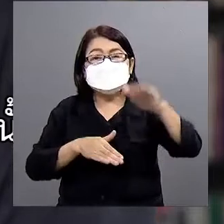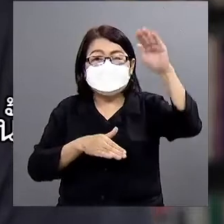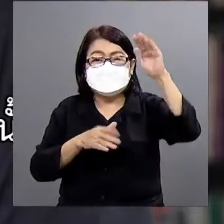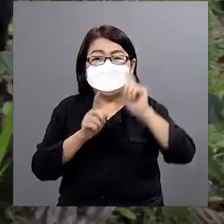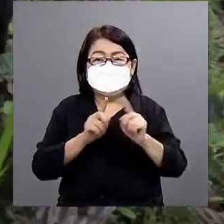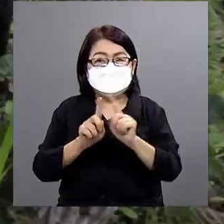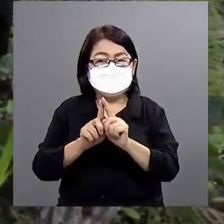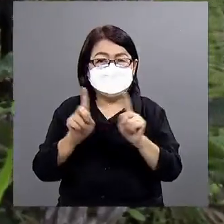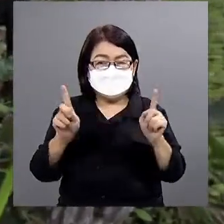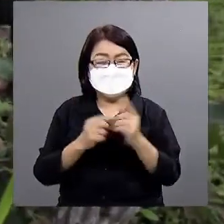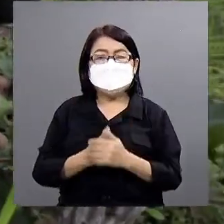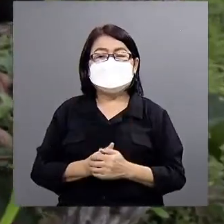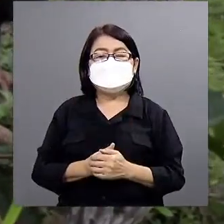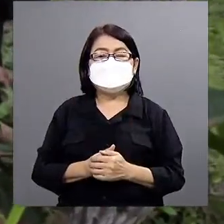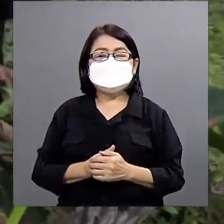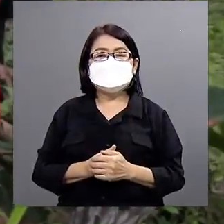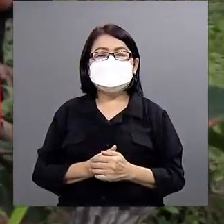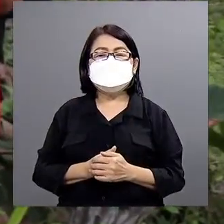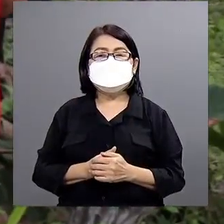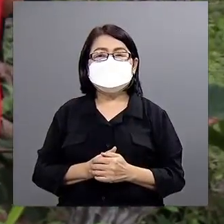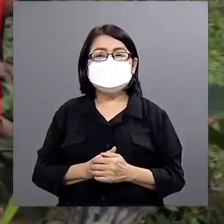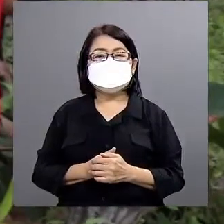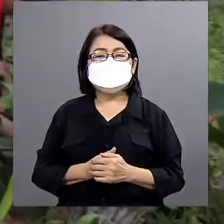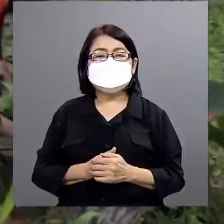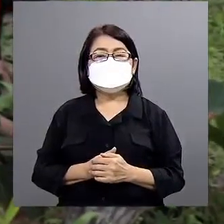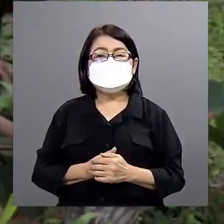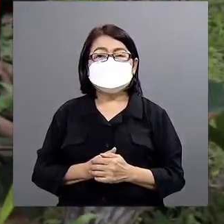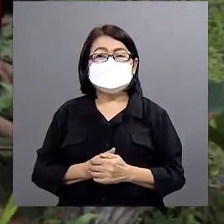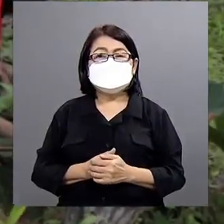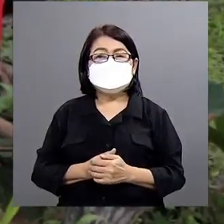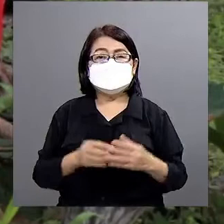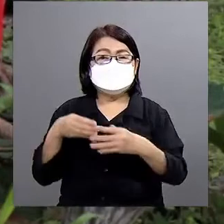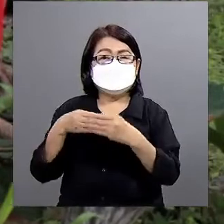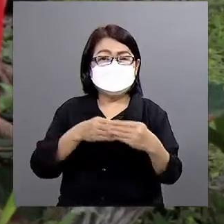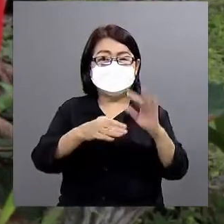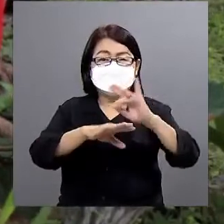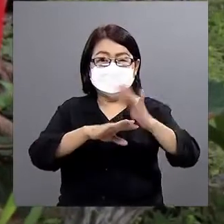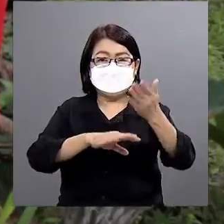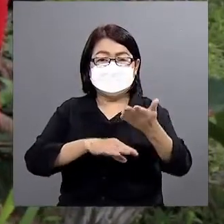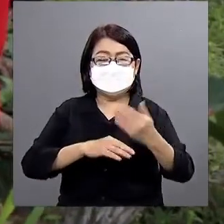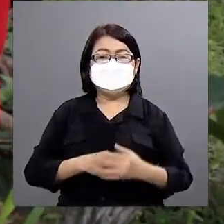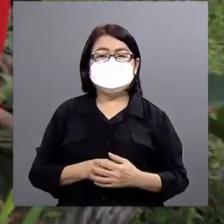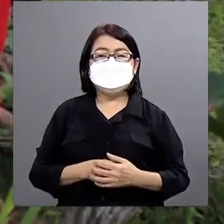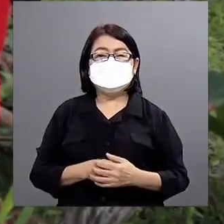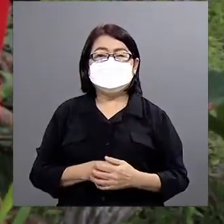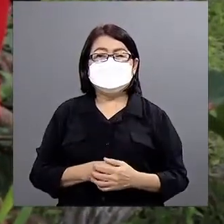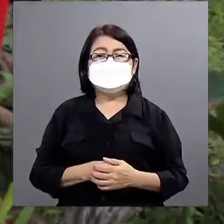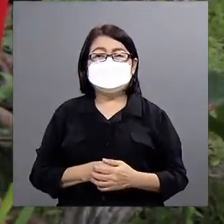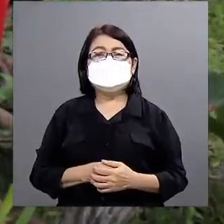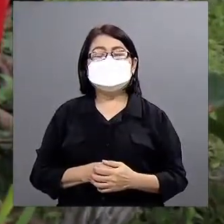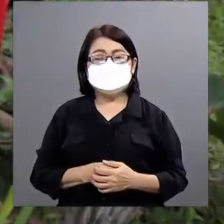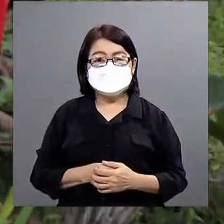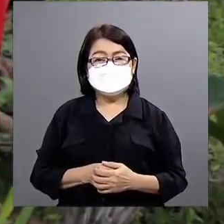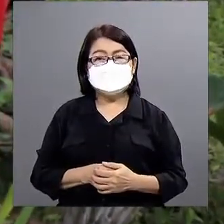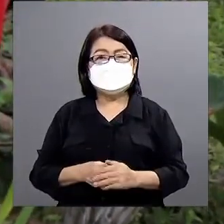แบบนั้นครับพี่ครับ อ้าวเฮ้ย อ้าวหนูเห็นอยู่ตอนนี ้มีธรรมชาติไหมนี ่ไม่